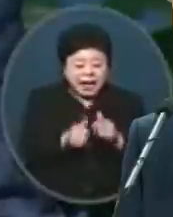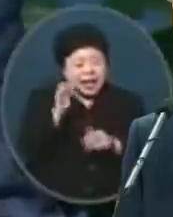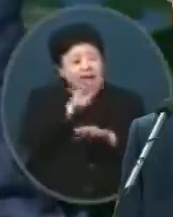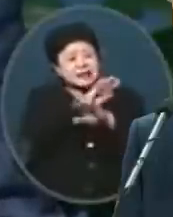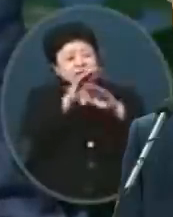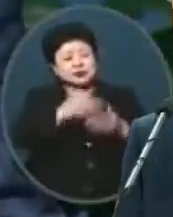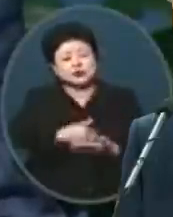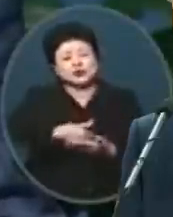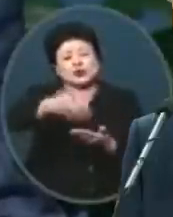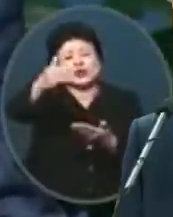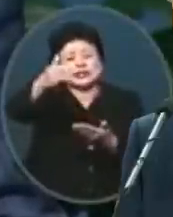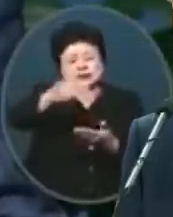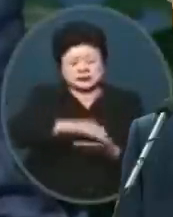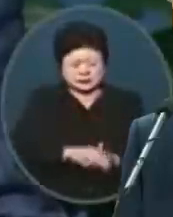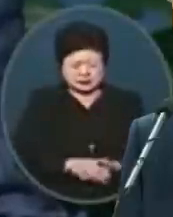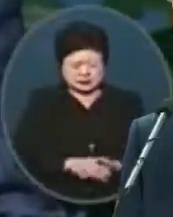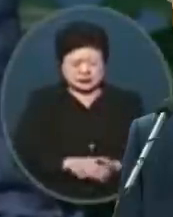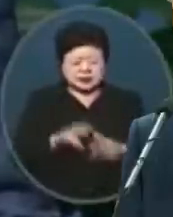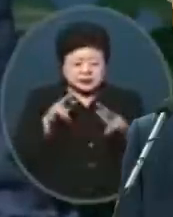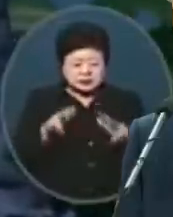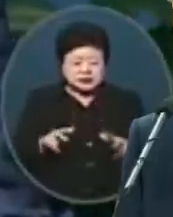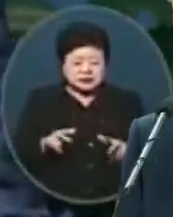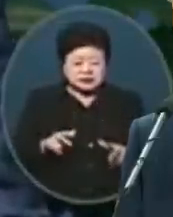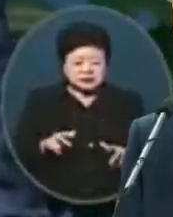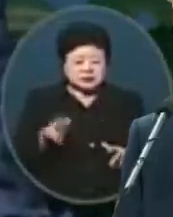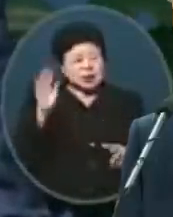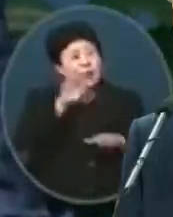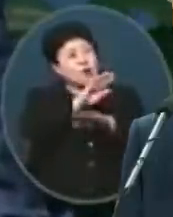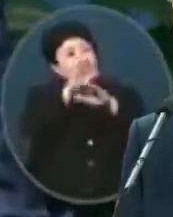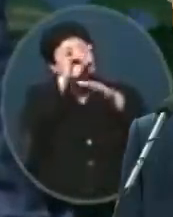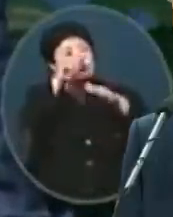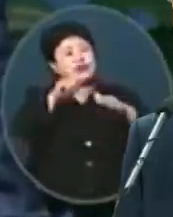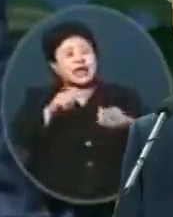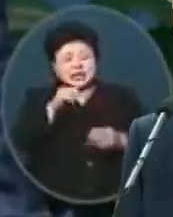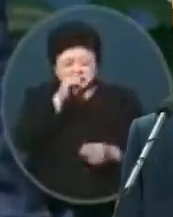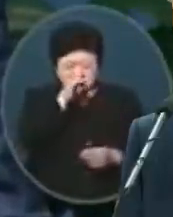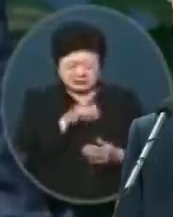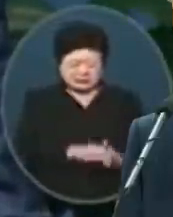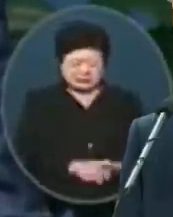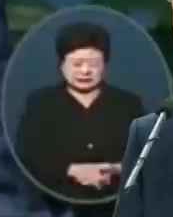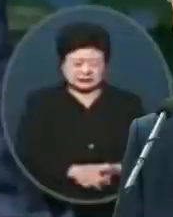하늘에서 쫓겨나서 지금 공중의 진을 치고 있는 것입니다.